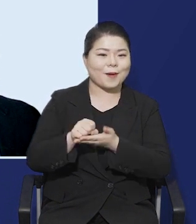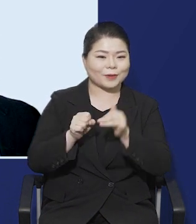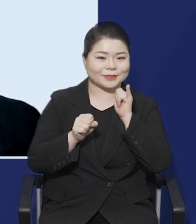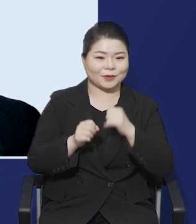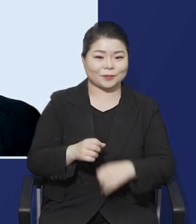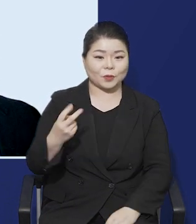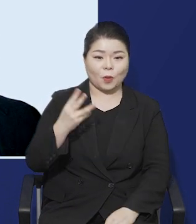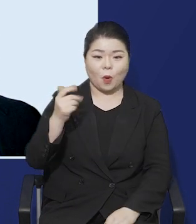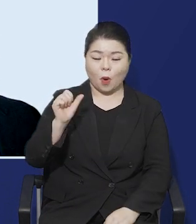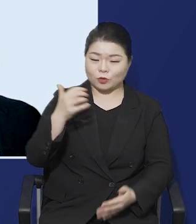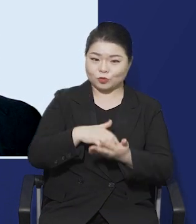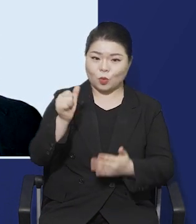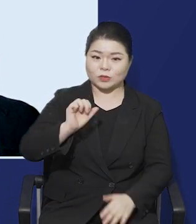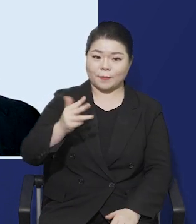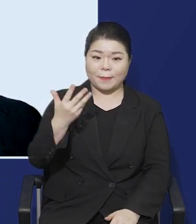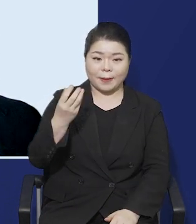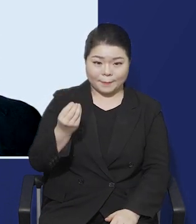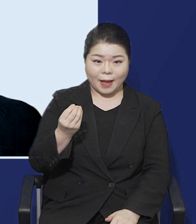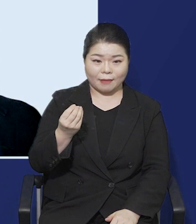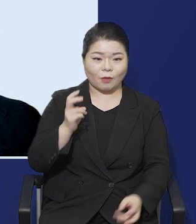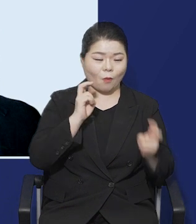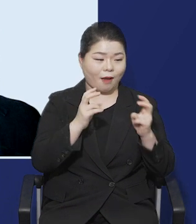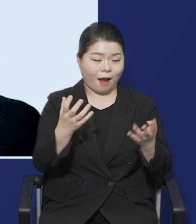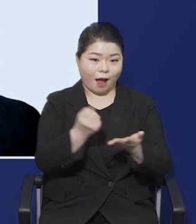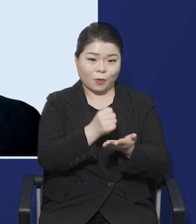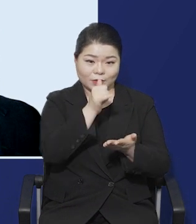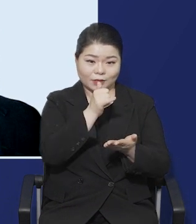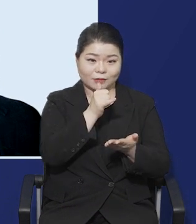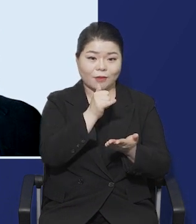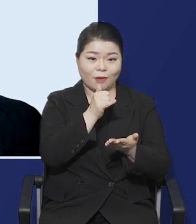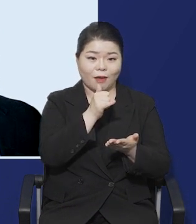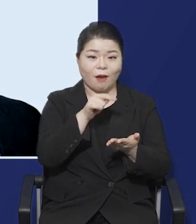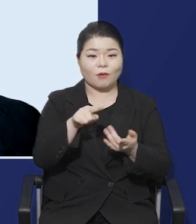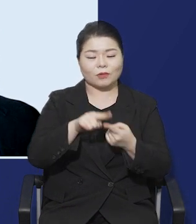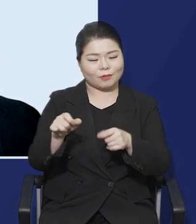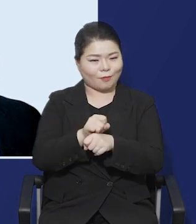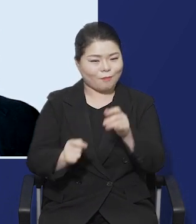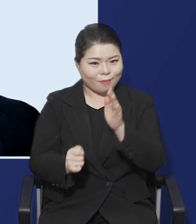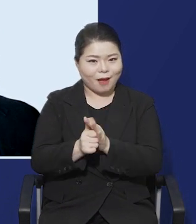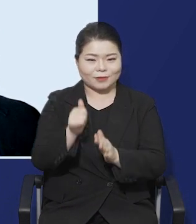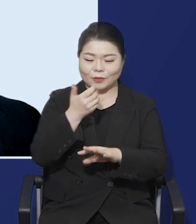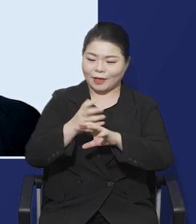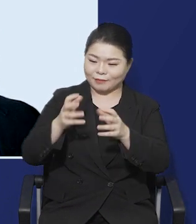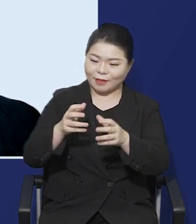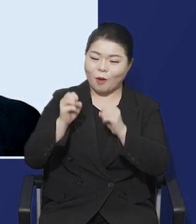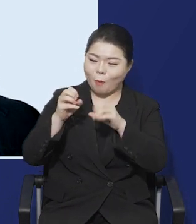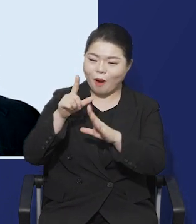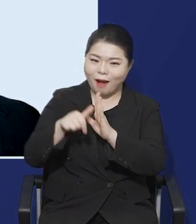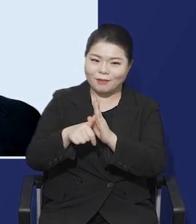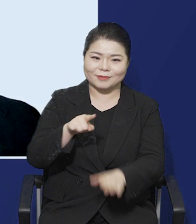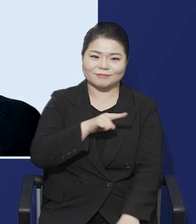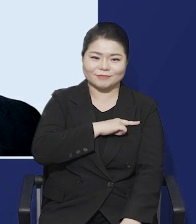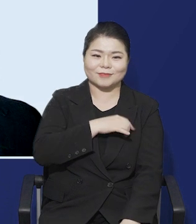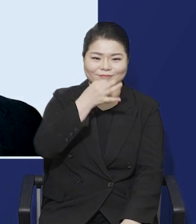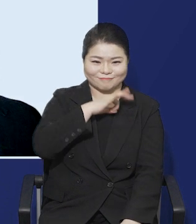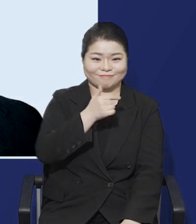약 5,800만 개의 기업을 확보해서 B2B에 특화가 되어 있는 해외 마케팅에 가장 효과적인 그런 플랫폼이라고